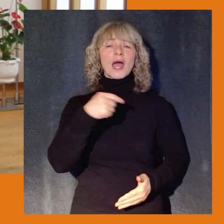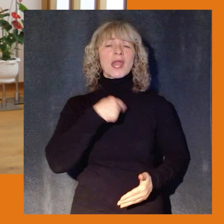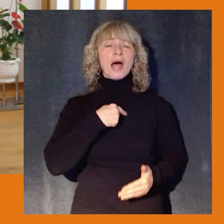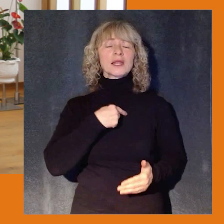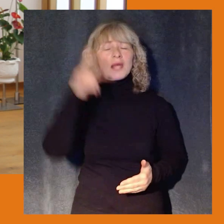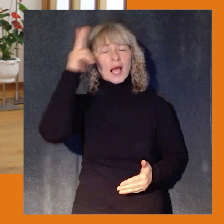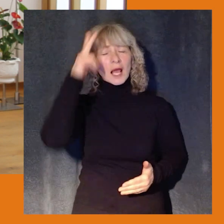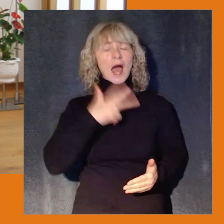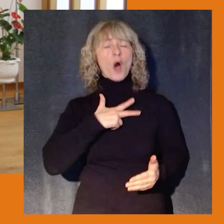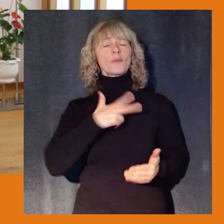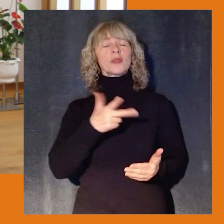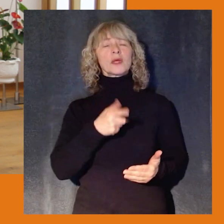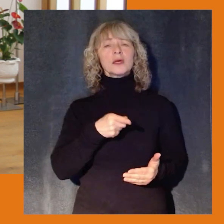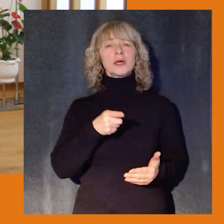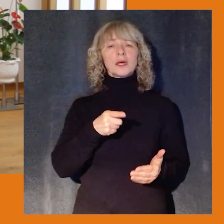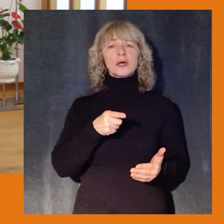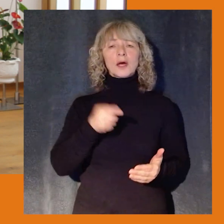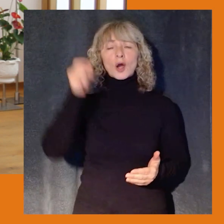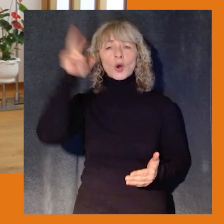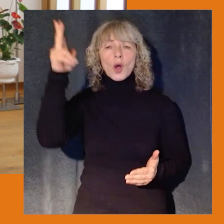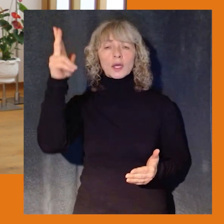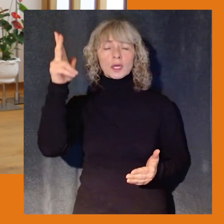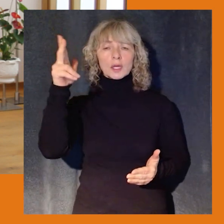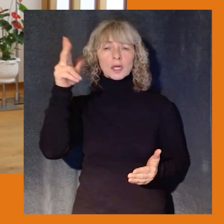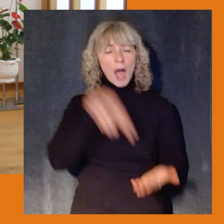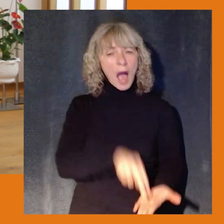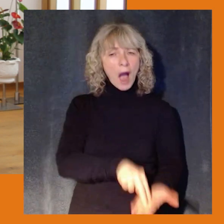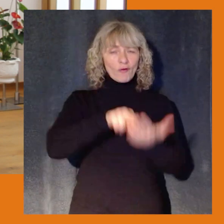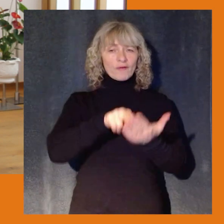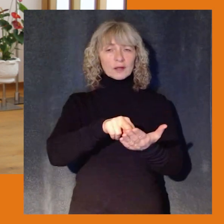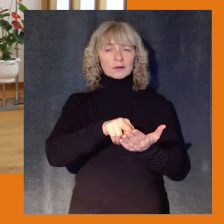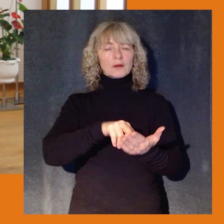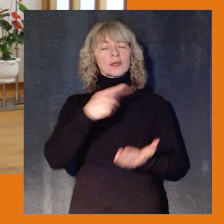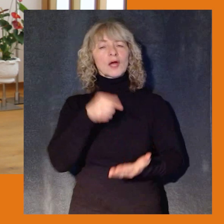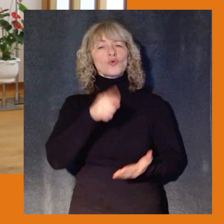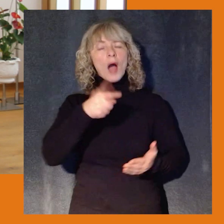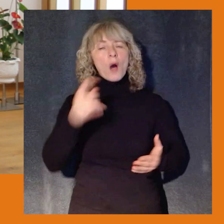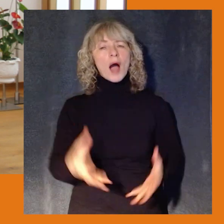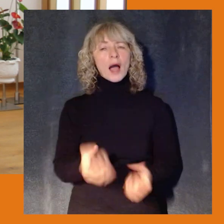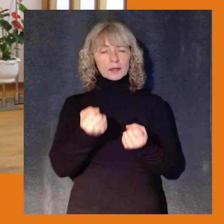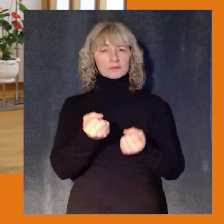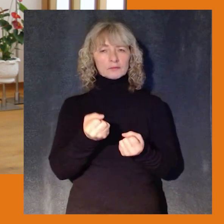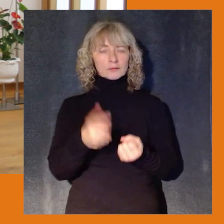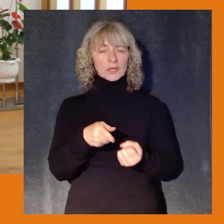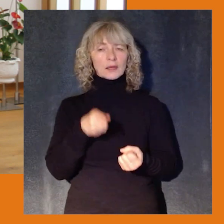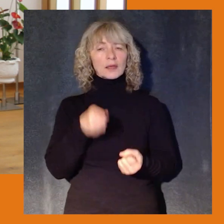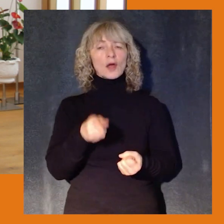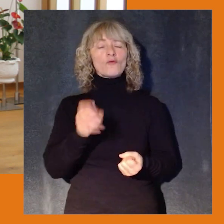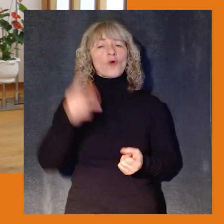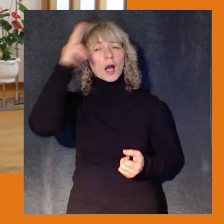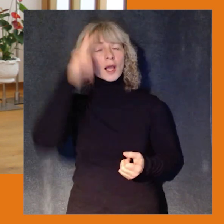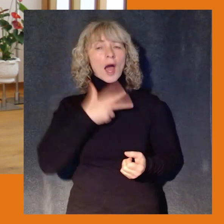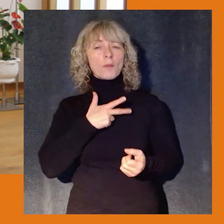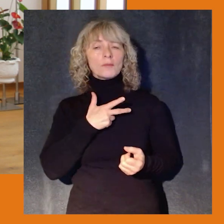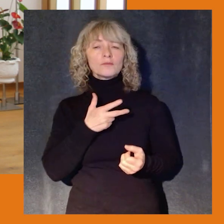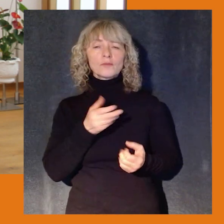ist Jesus und in deinem Herzen glaubst, Gott hat ihn von den Toten auferweckt, so wirst du gerettet werden.